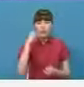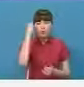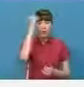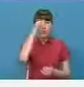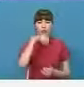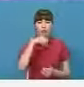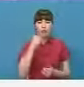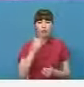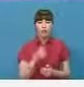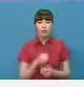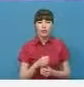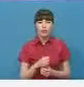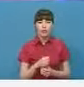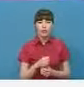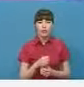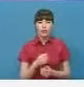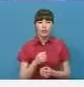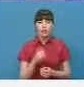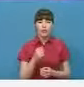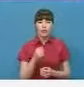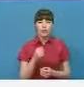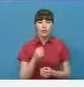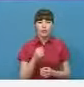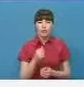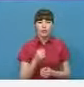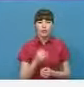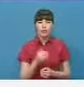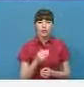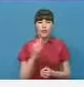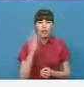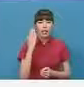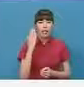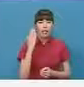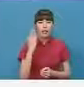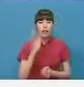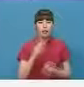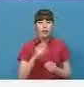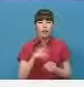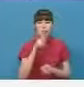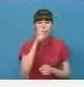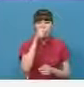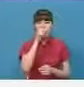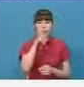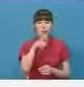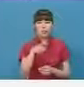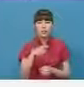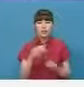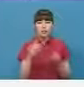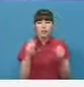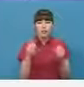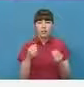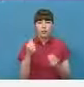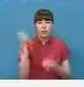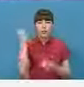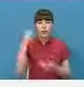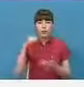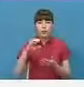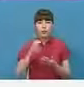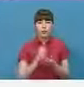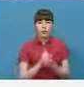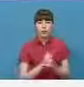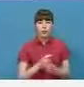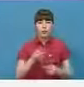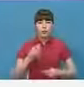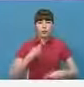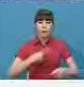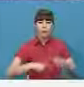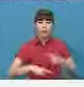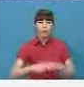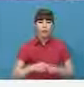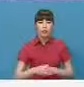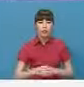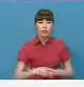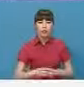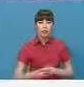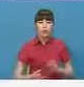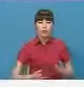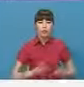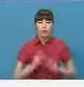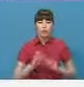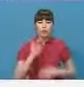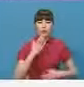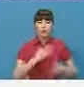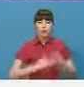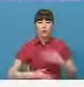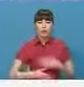мені Алла тағалам, мына Болгариядан тағы ұтып кеп отыр. Өте қуаныштымын. Бір апта